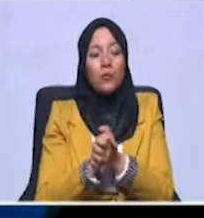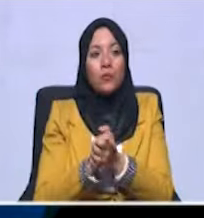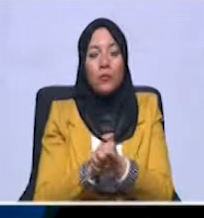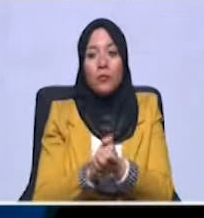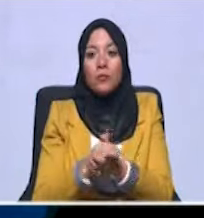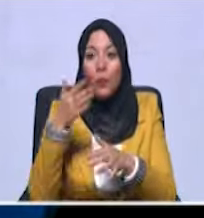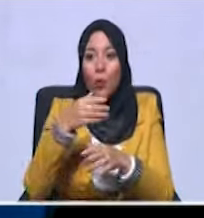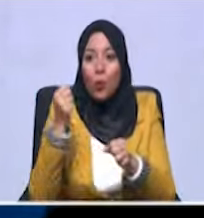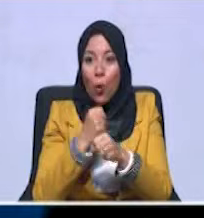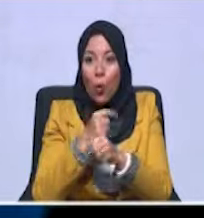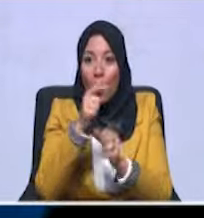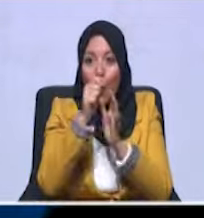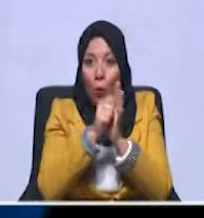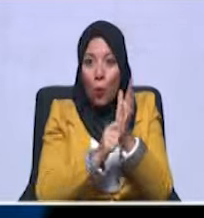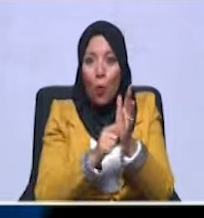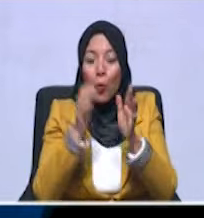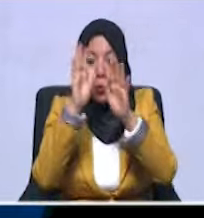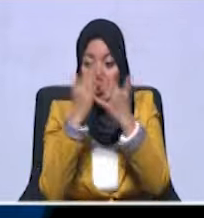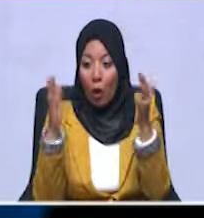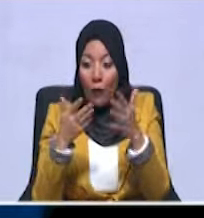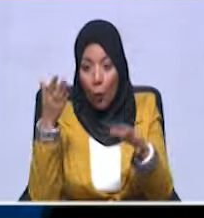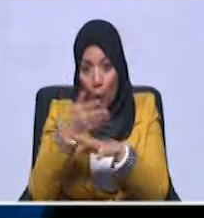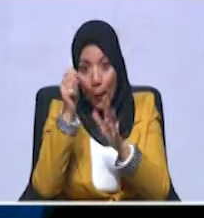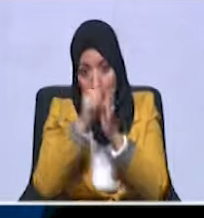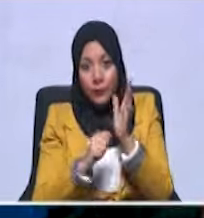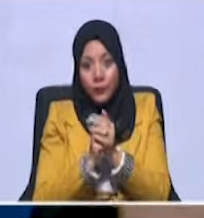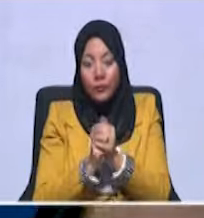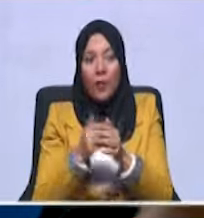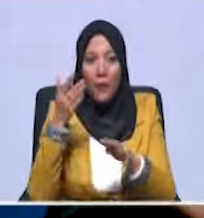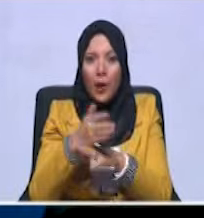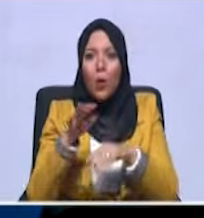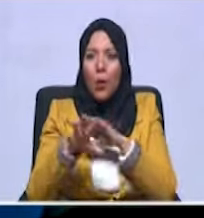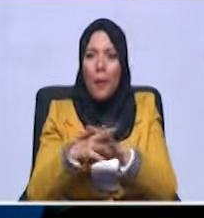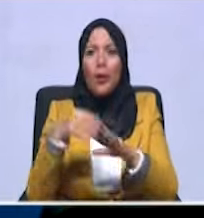دخول الصحافة، فلما دخل وعمل بقى